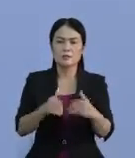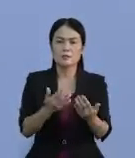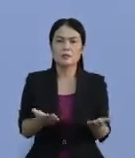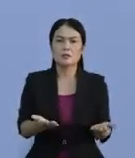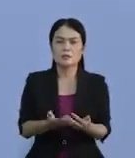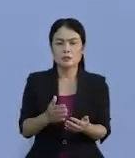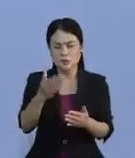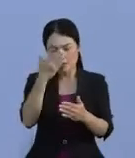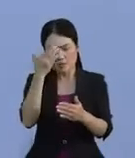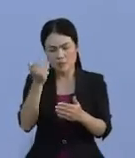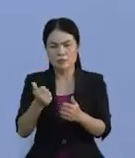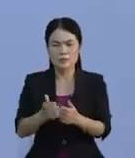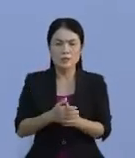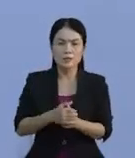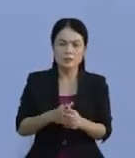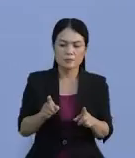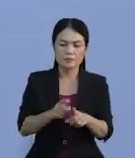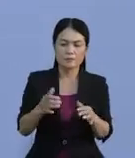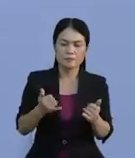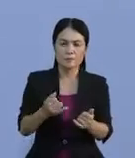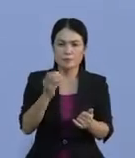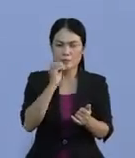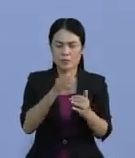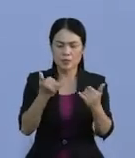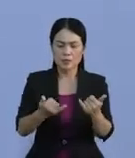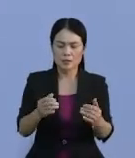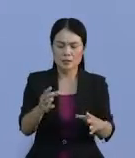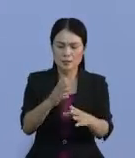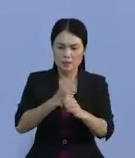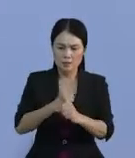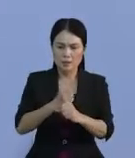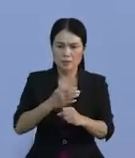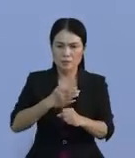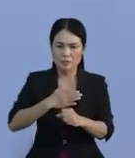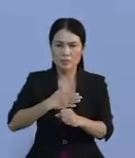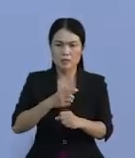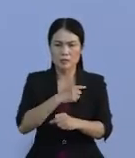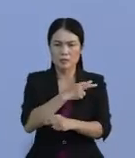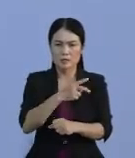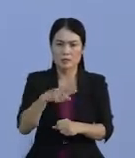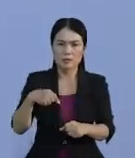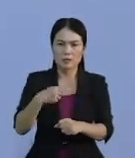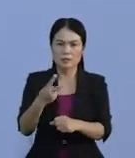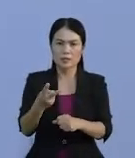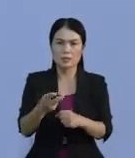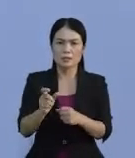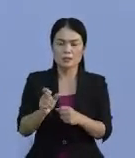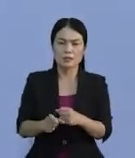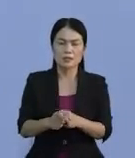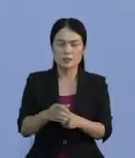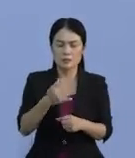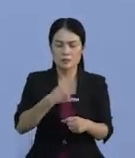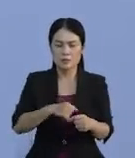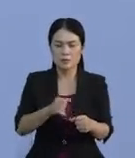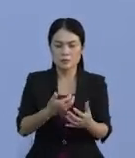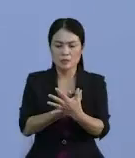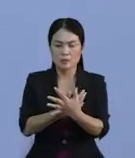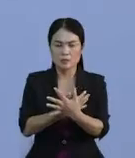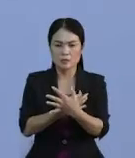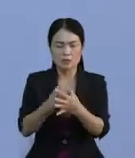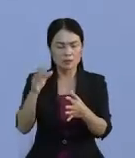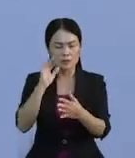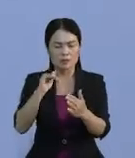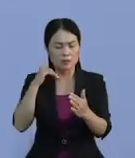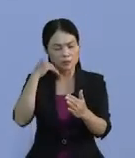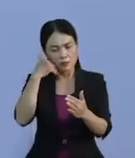ងឆាប់ភ្លេចម្ល៉េះដូច្នេះផ្កានេះជាកម្មសិទ្ធិរបស់យើងទាំងពីរនាក់កូនមេអំបៅឮហើយ